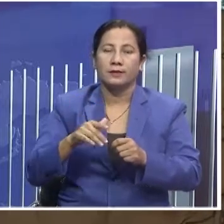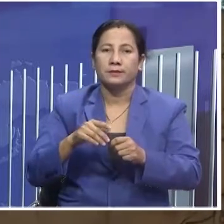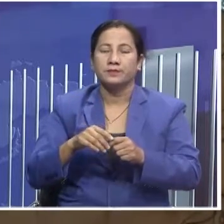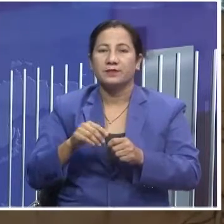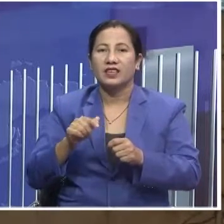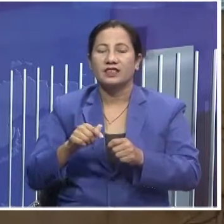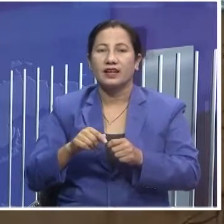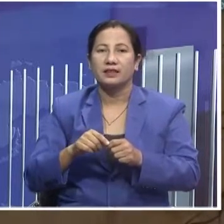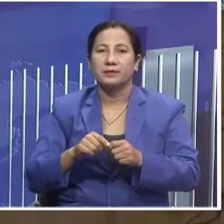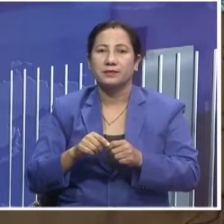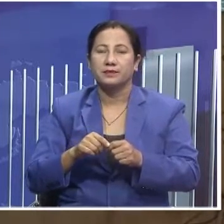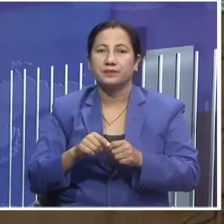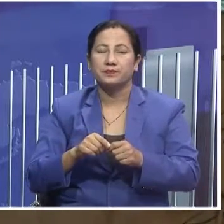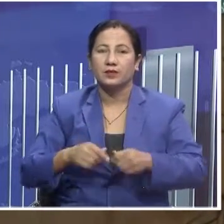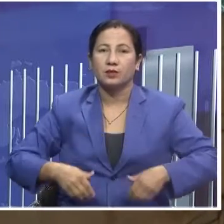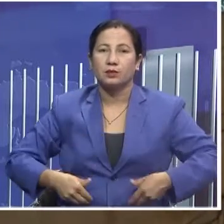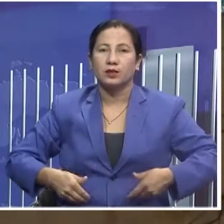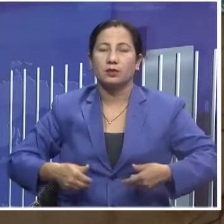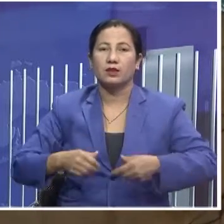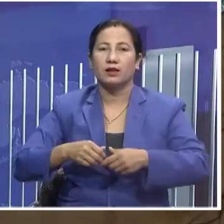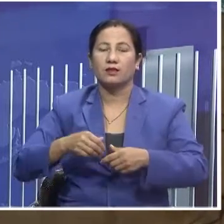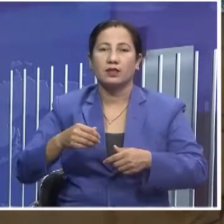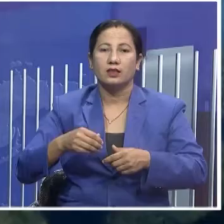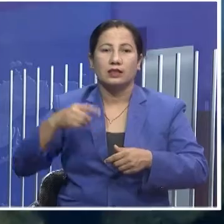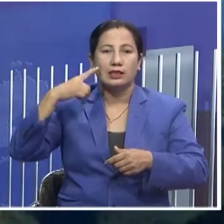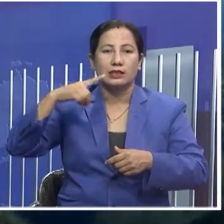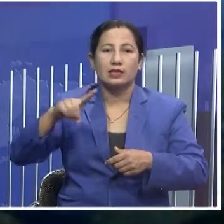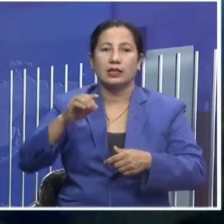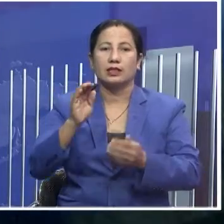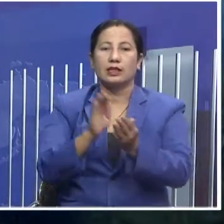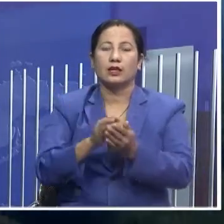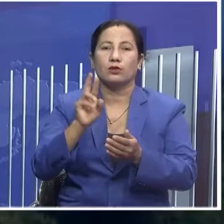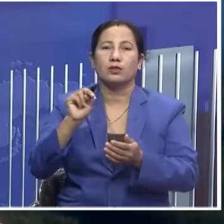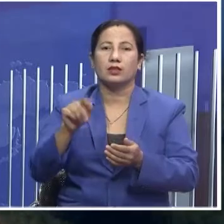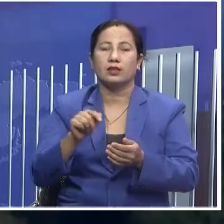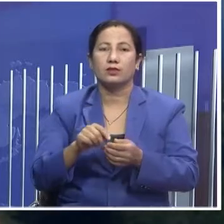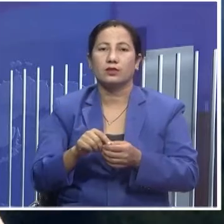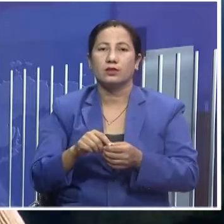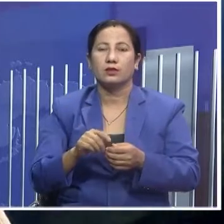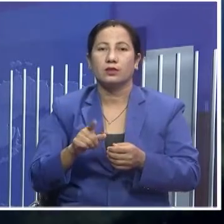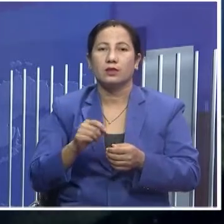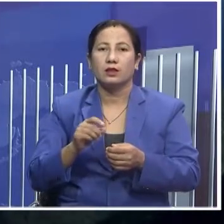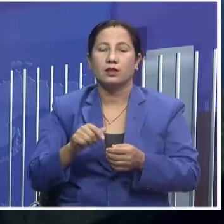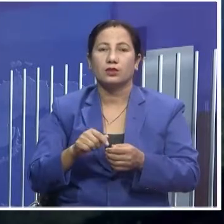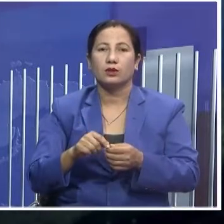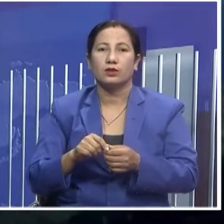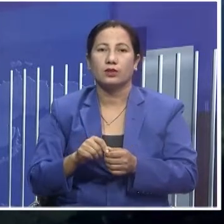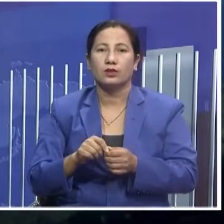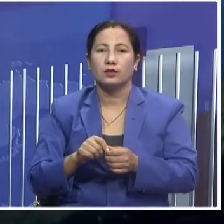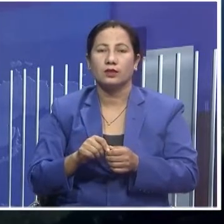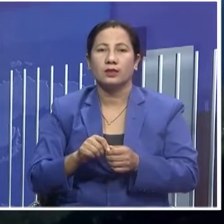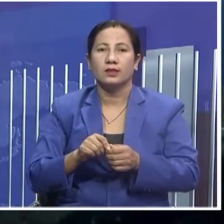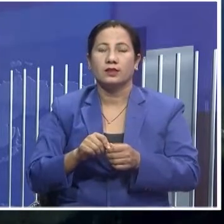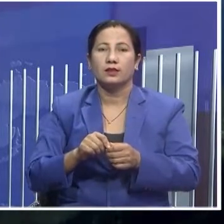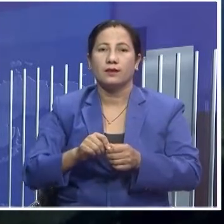साथ यसलाई यो पर्व बनाउने जारी राख्नुपर्छ। यसको के छ भने हजुरको अब हामी चाहिँ यो भदौ